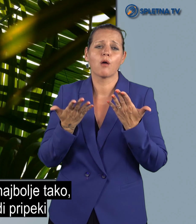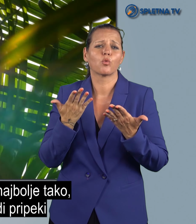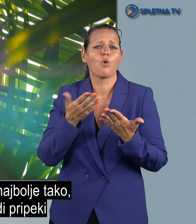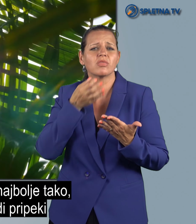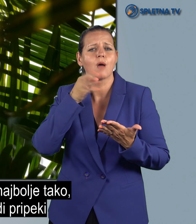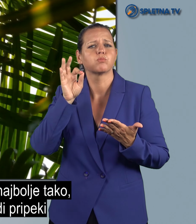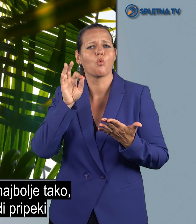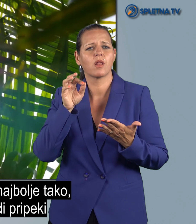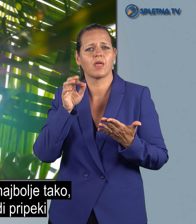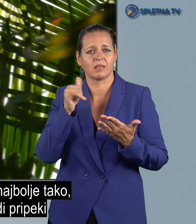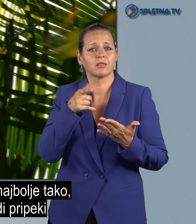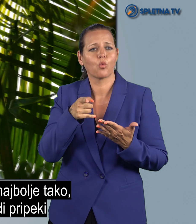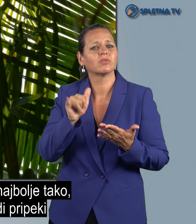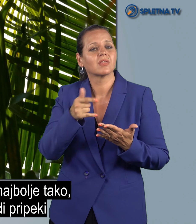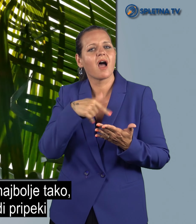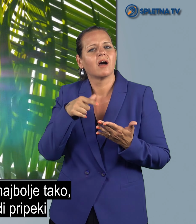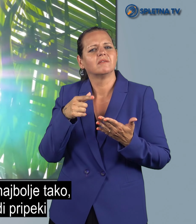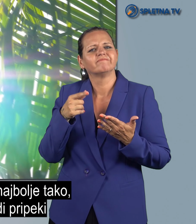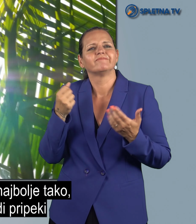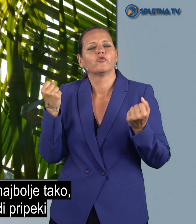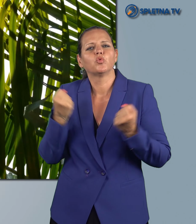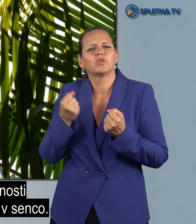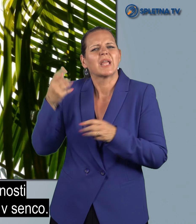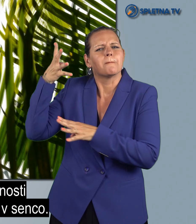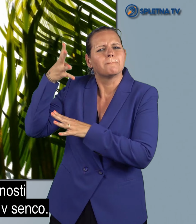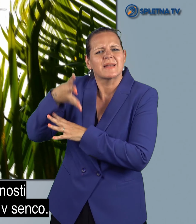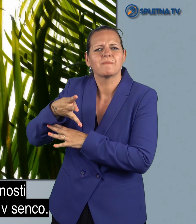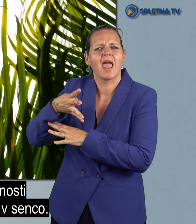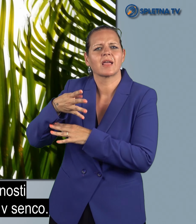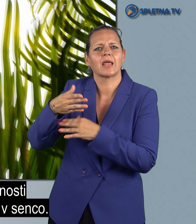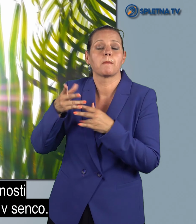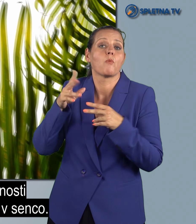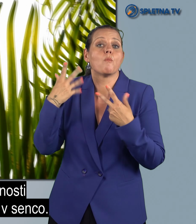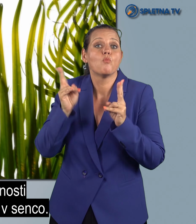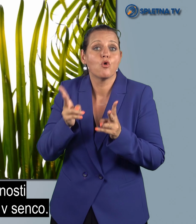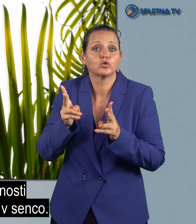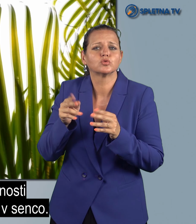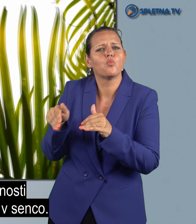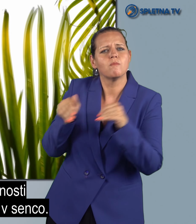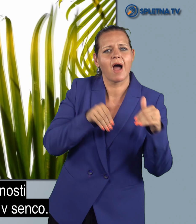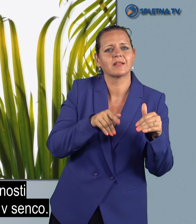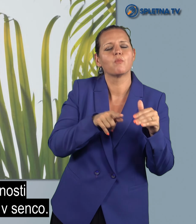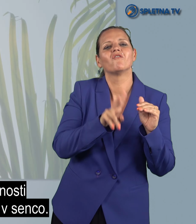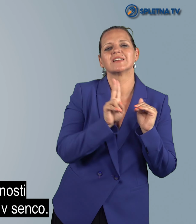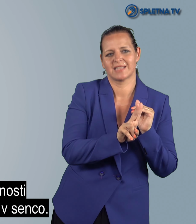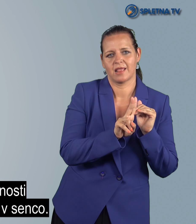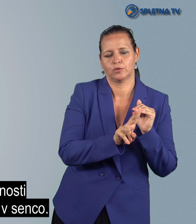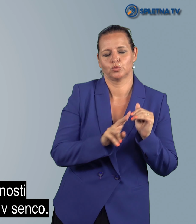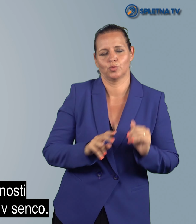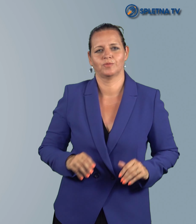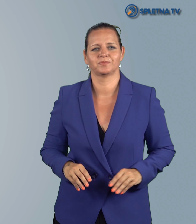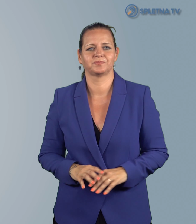morda najbolje tako, da se v hudi pripeki po možnosti umaknemo v senco.